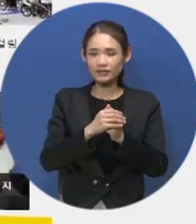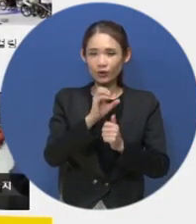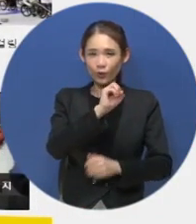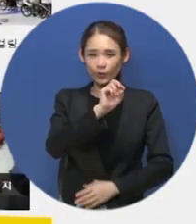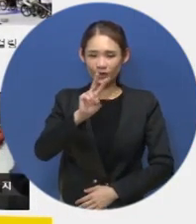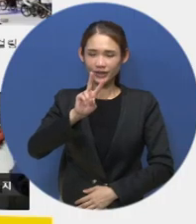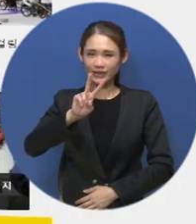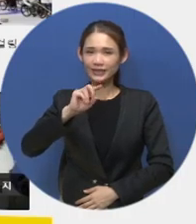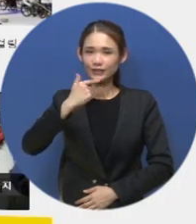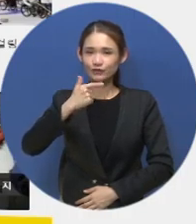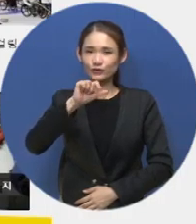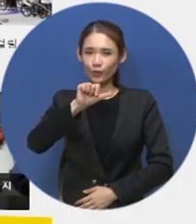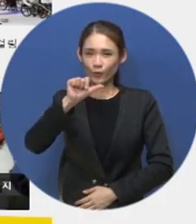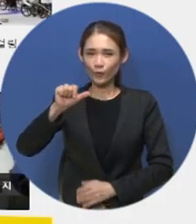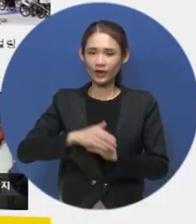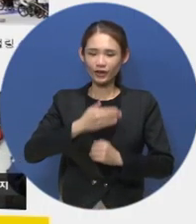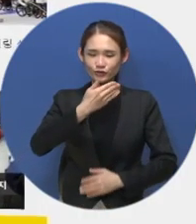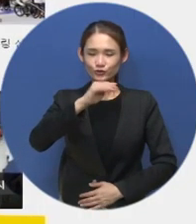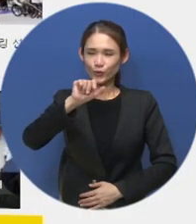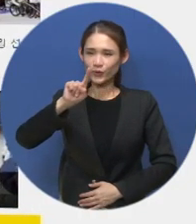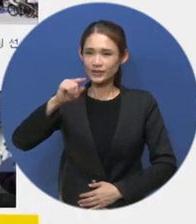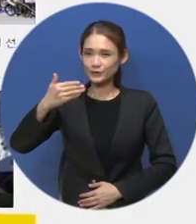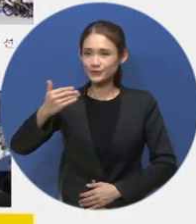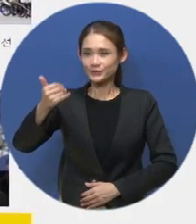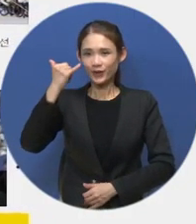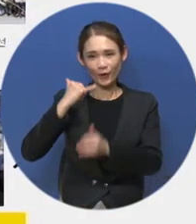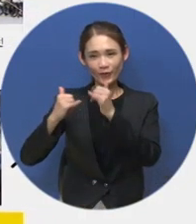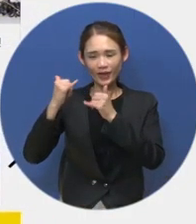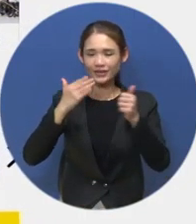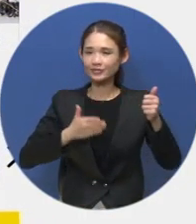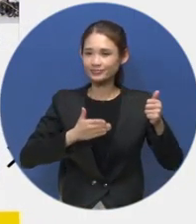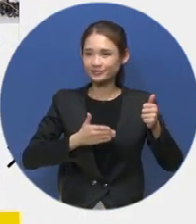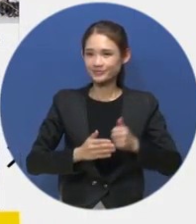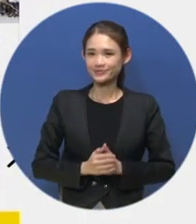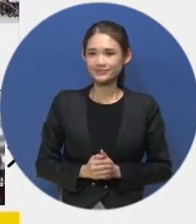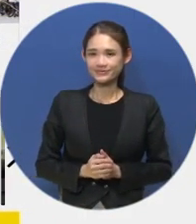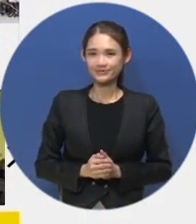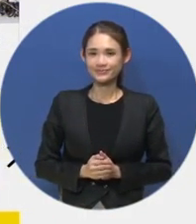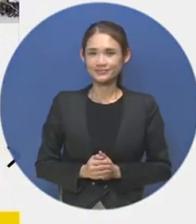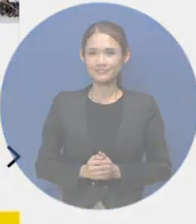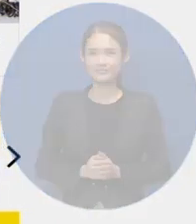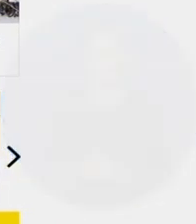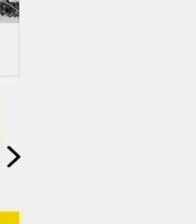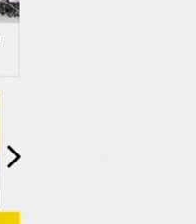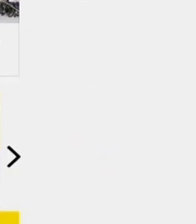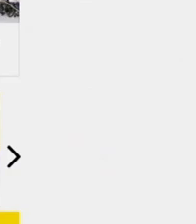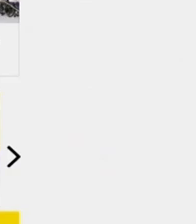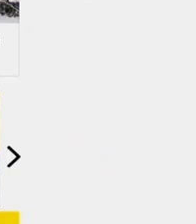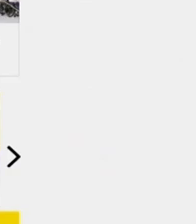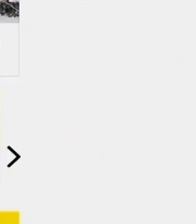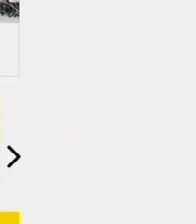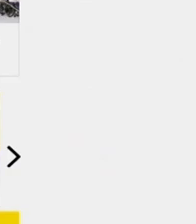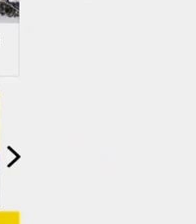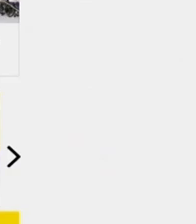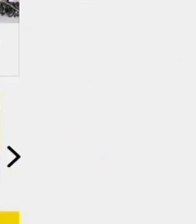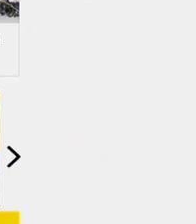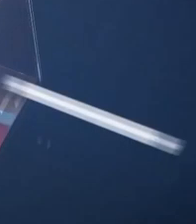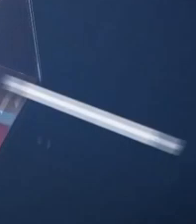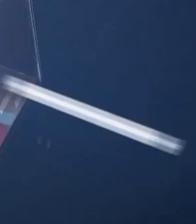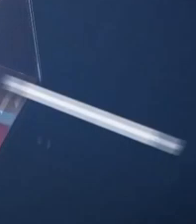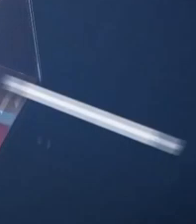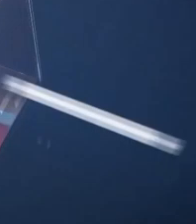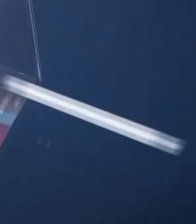웰페어뉴스 홈페이지를 통해 보다 다양한 소식을 접할 수 있습니다. 시청자 여러분의 제보를 기다립니다. 웰페어뉴스